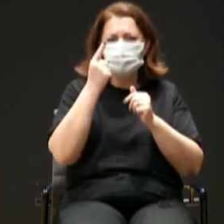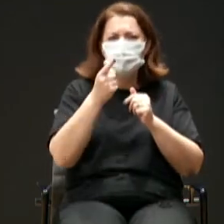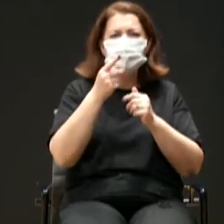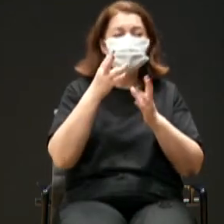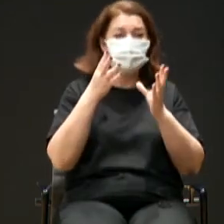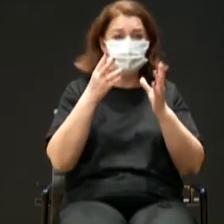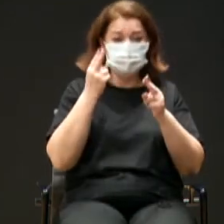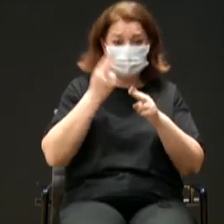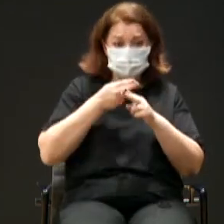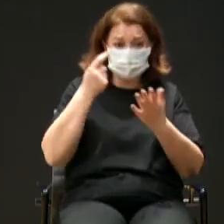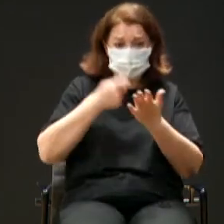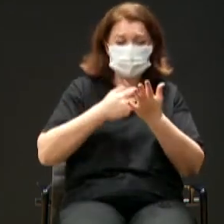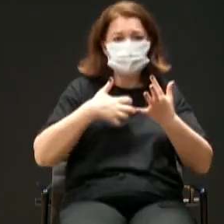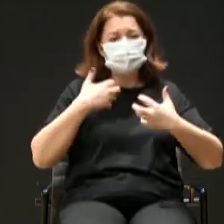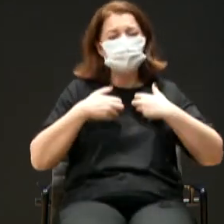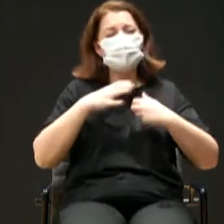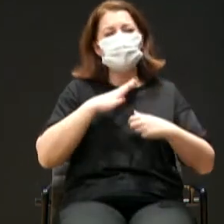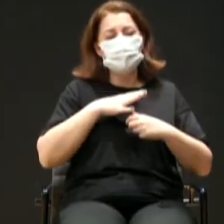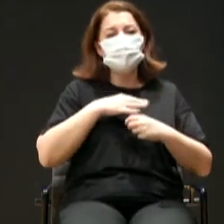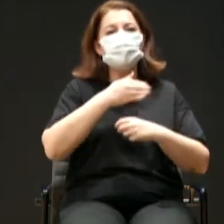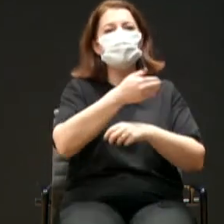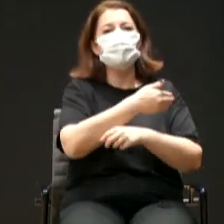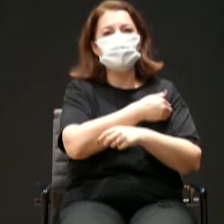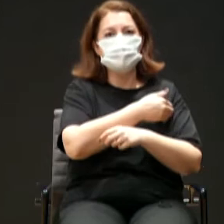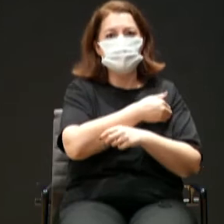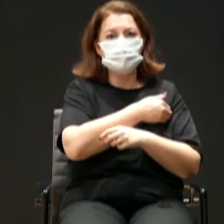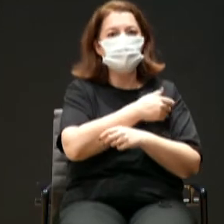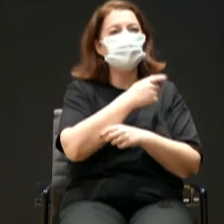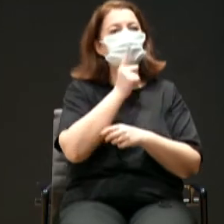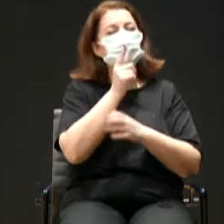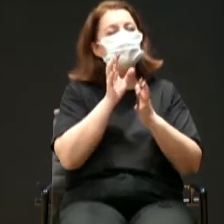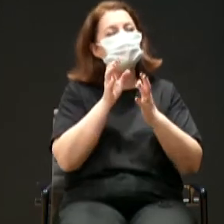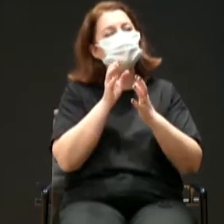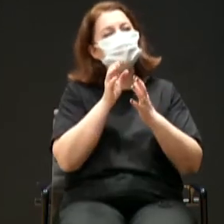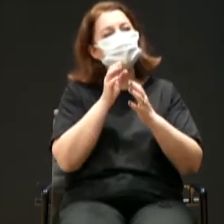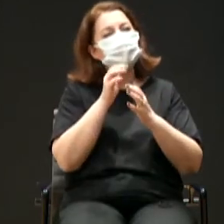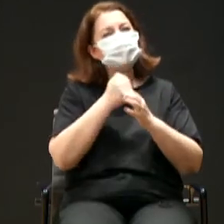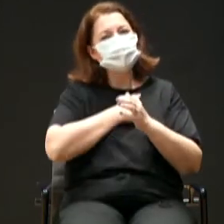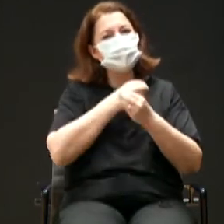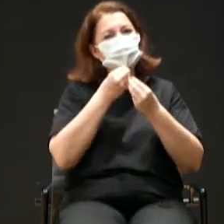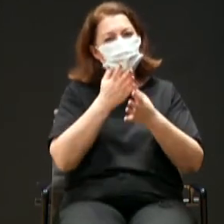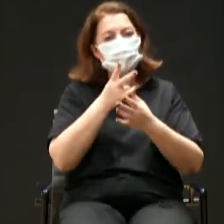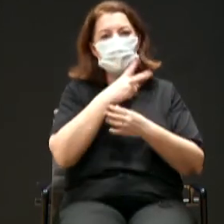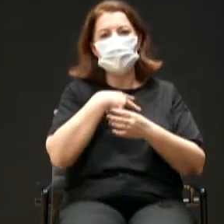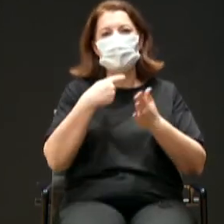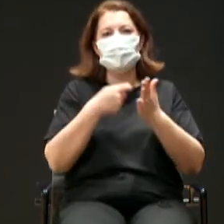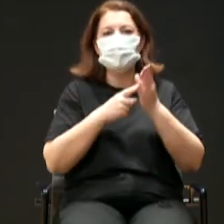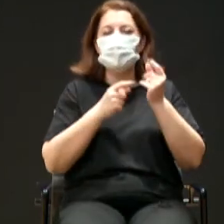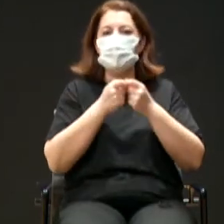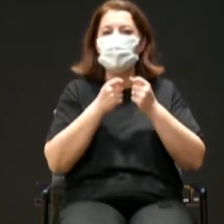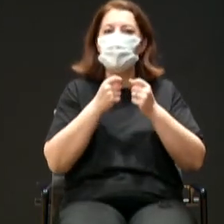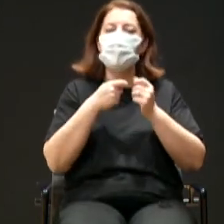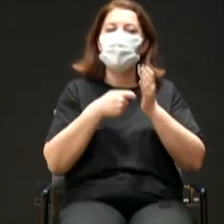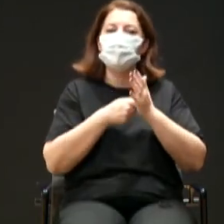yatırım yapılırken bir takım sancılar vardır. Vatandaşlarımıza bir takım sıkıntılar verdiysek bir kere belediyemiz adına, İBB adına